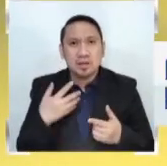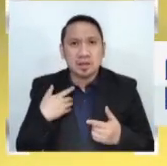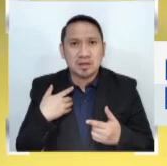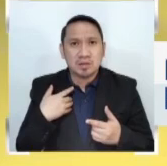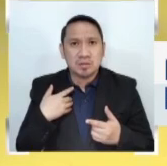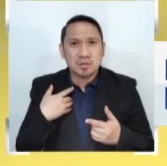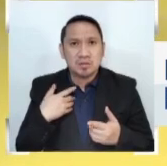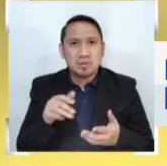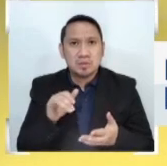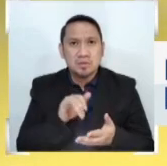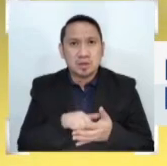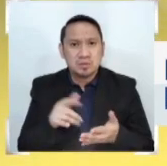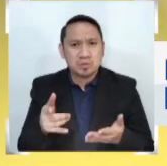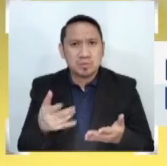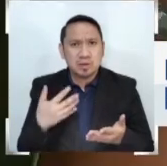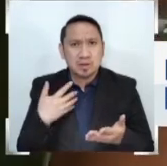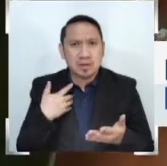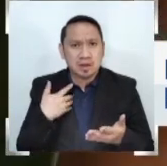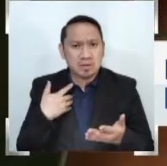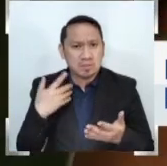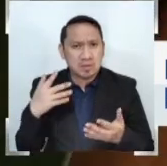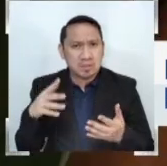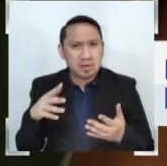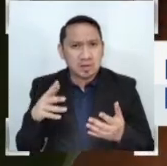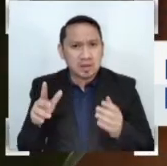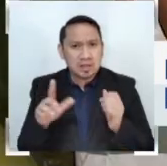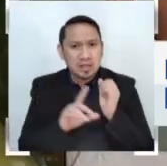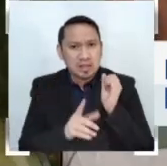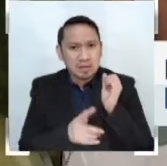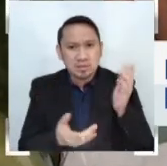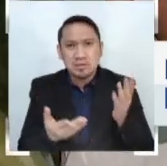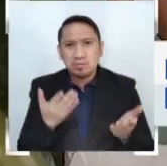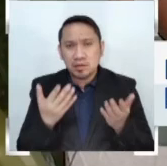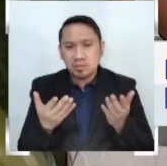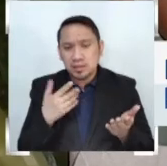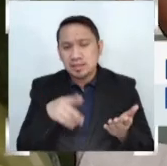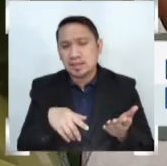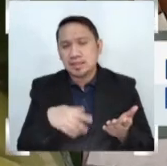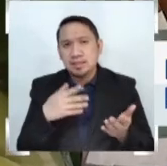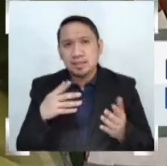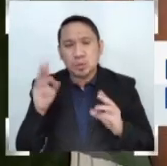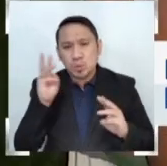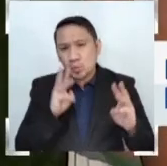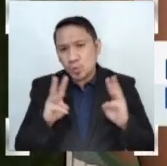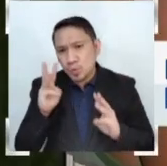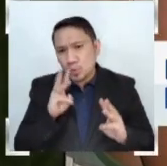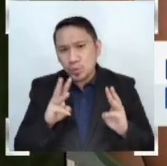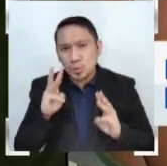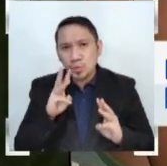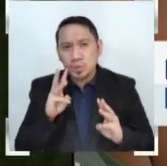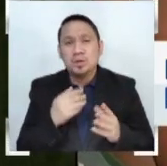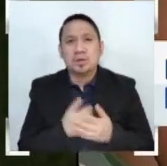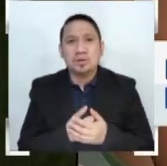yun, yung ano ko, may kumaluskus ng mga dahon. Nag-alala si Virgilio at tinawagan ng kanyang kapatid na kasama ni Ira sa bahay. Agad namang humingi